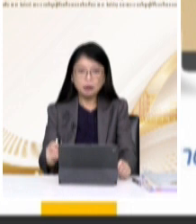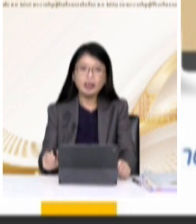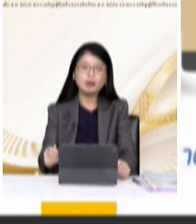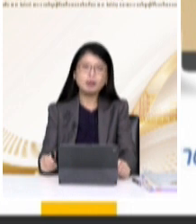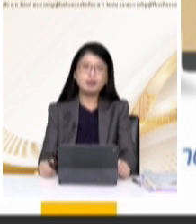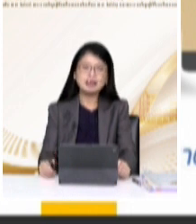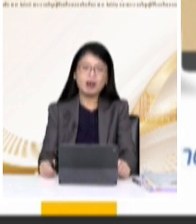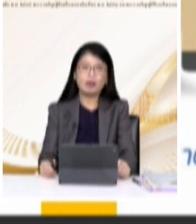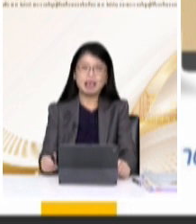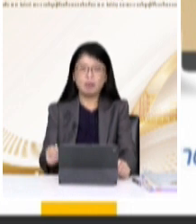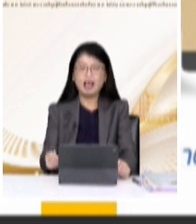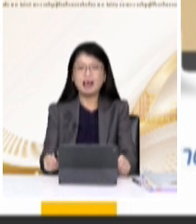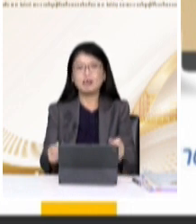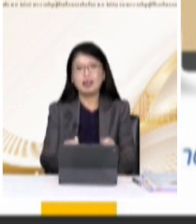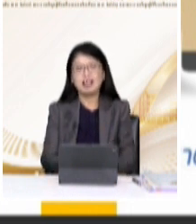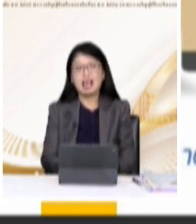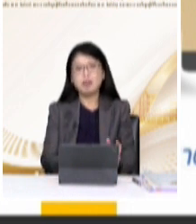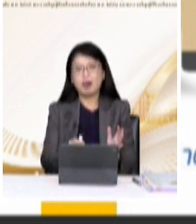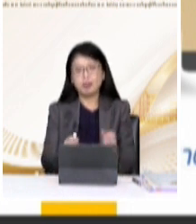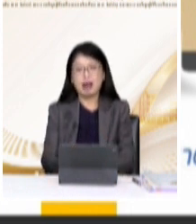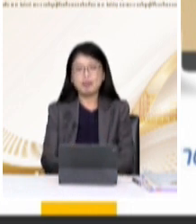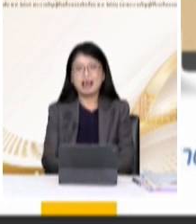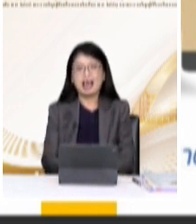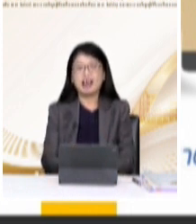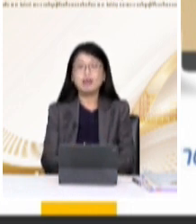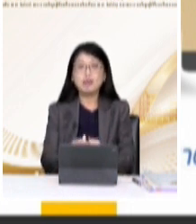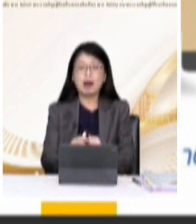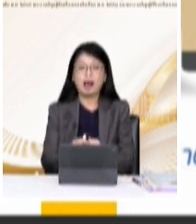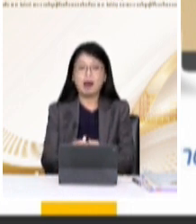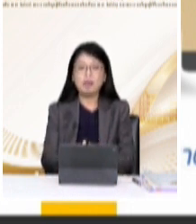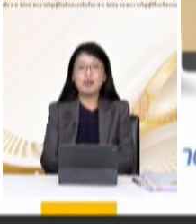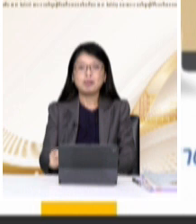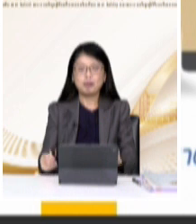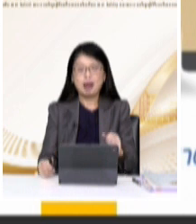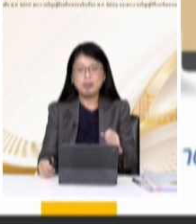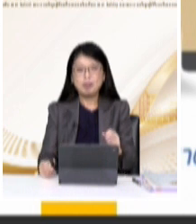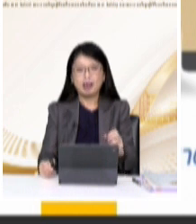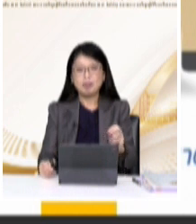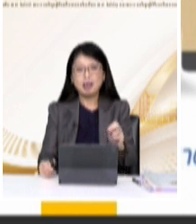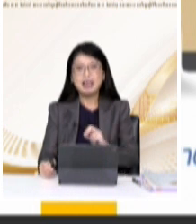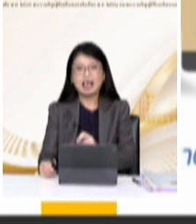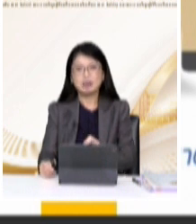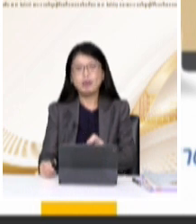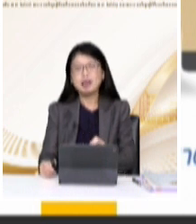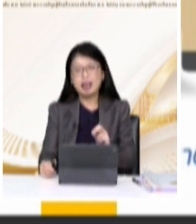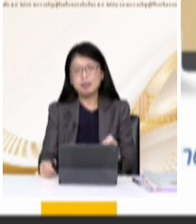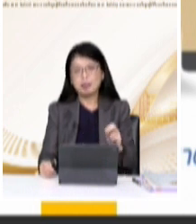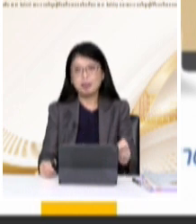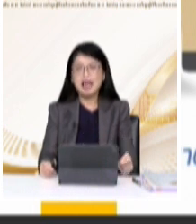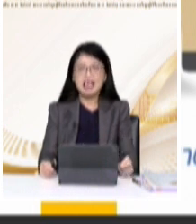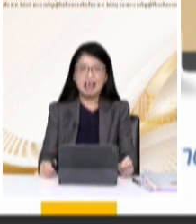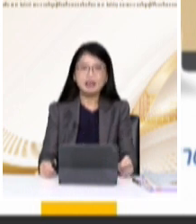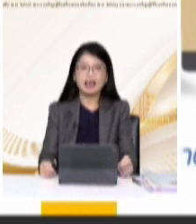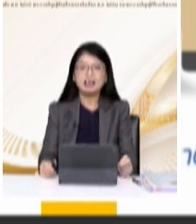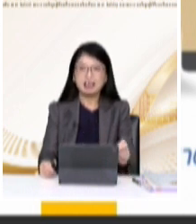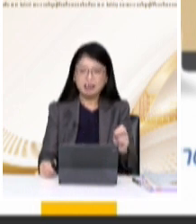ส่วนกลุ่มคนที่สองถามว่าอ้าวแล้วพอกฎหมายเปลี่ยนแล้วกฎหมายไม่ได้บัญญัติผู้มีอำนาจปรับเป็นพินัย